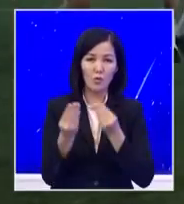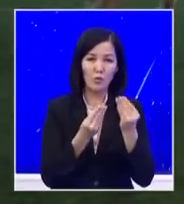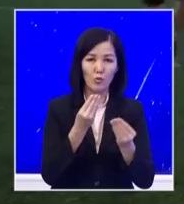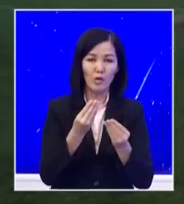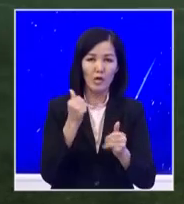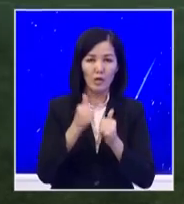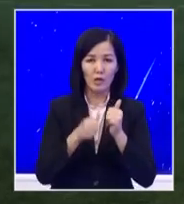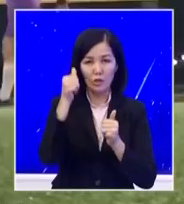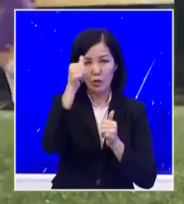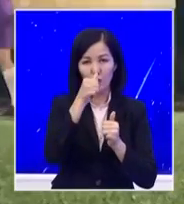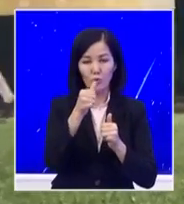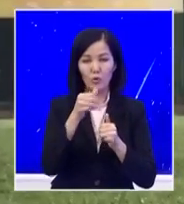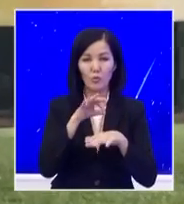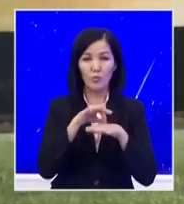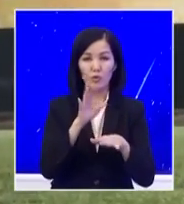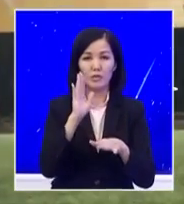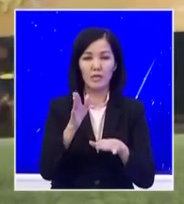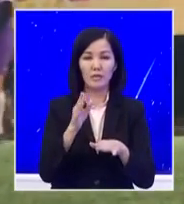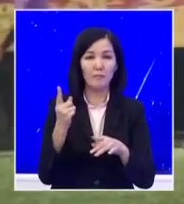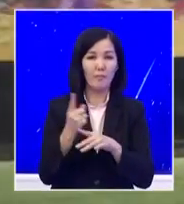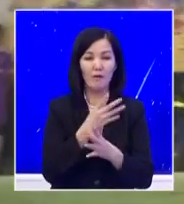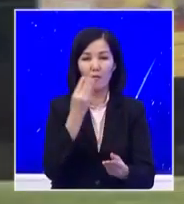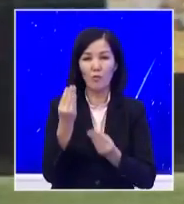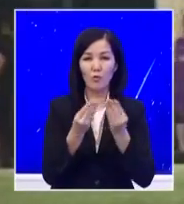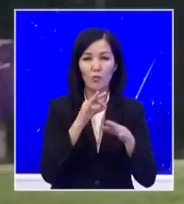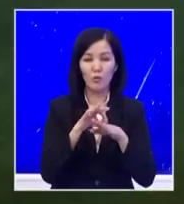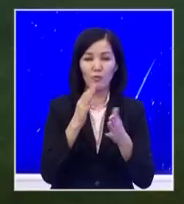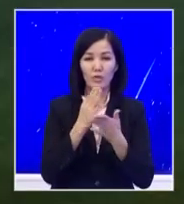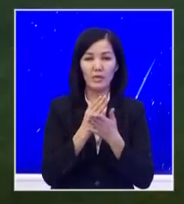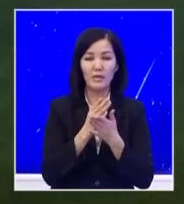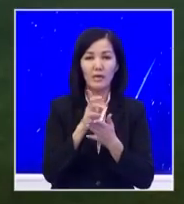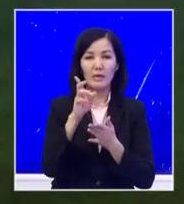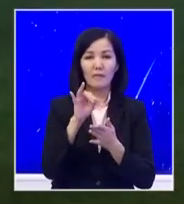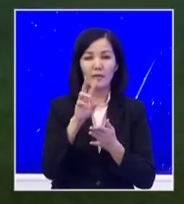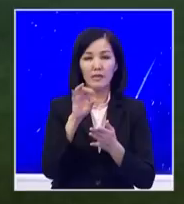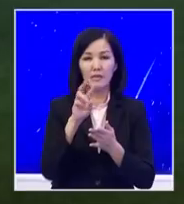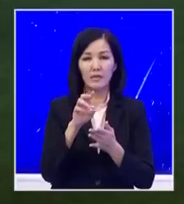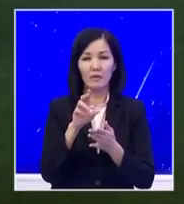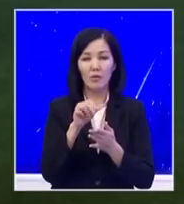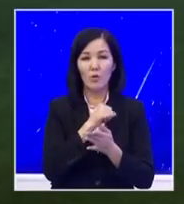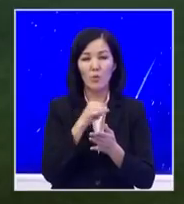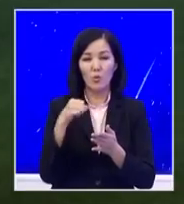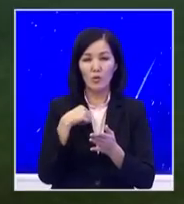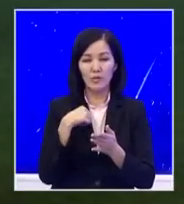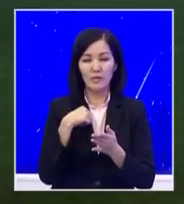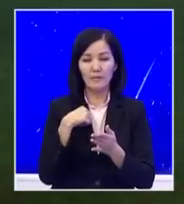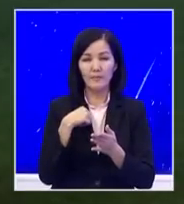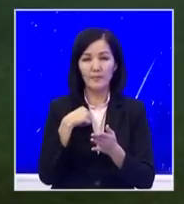тұрамыз деп бүгін бірінші ойын ұйымдастыруда. Бейсен Абайұлының өзі осы ең алғаш